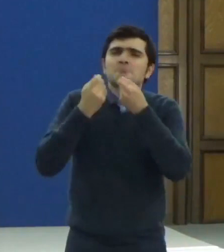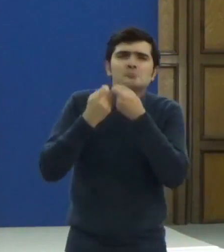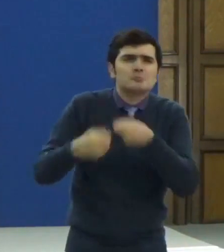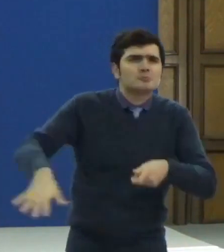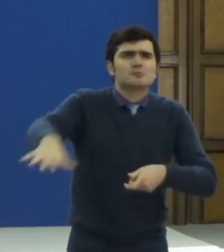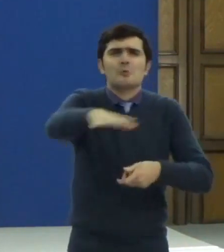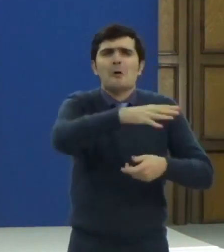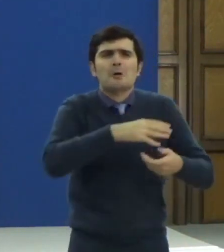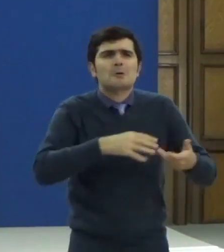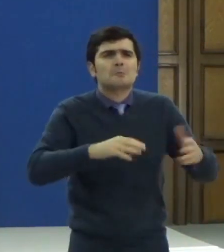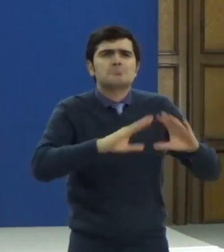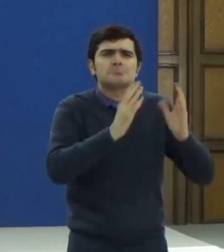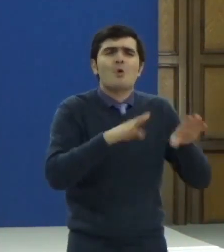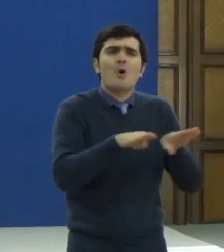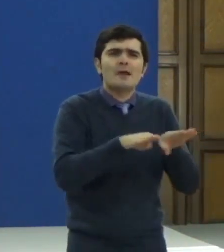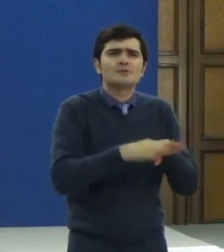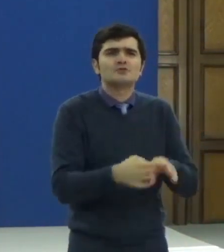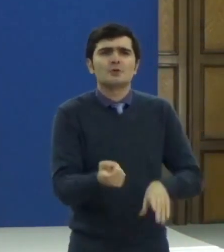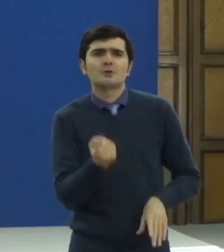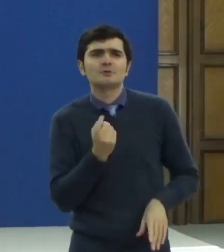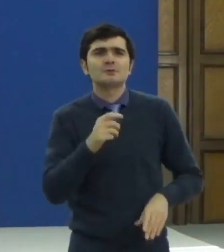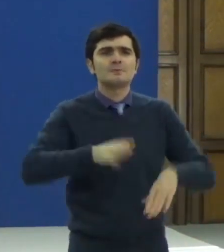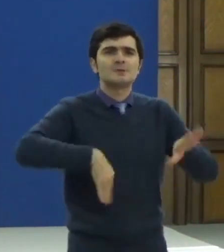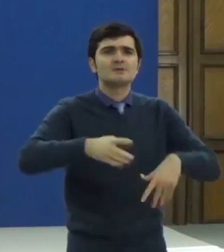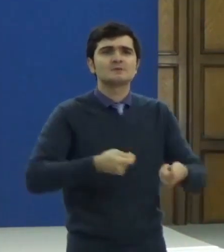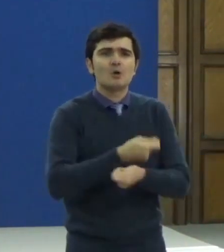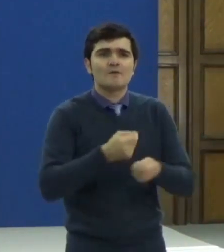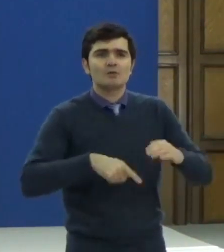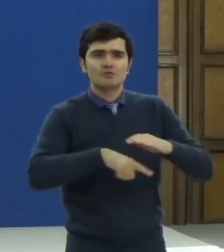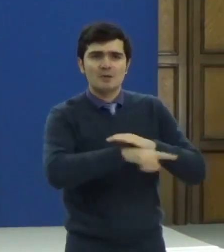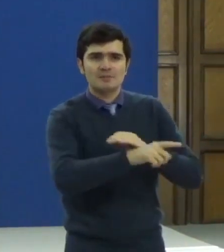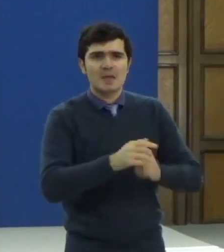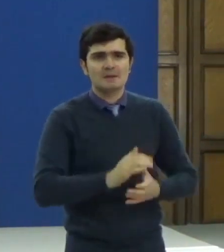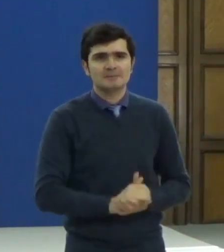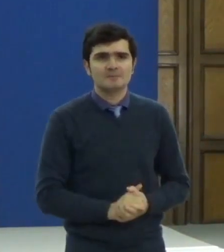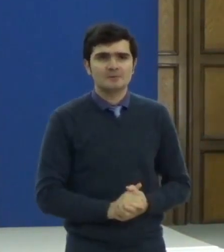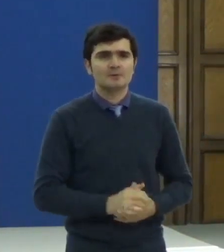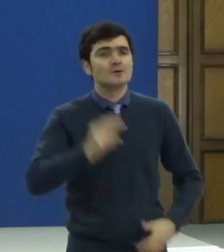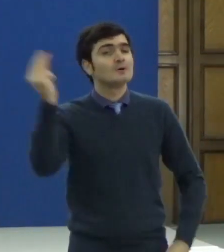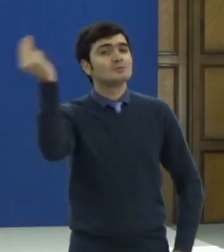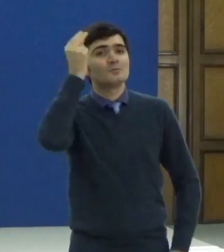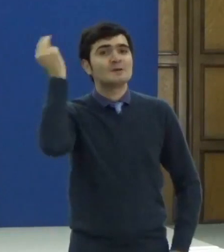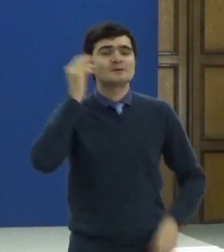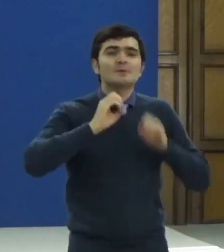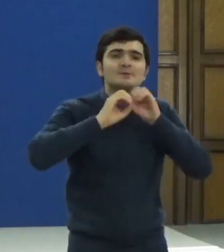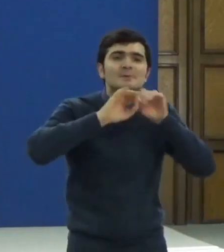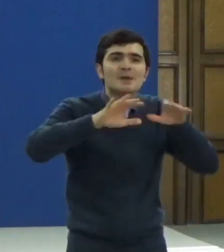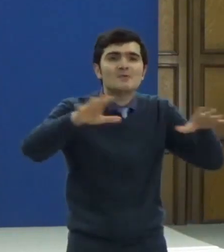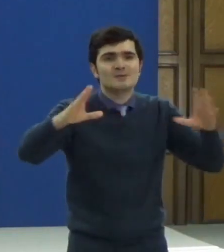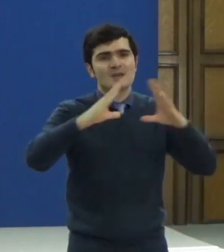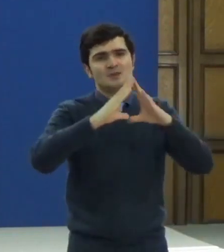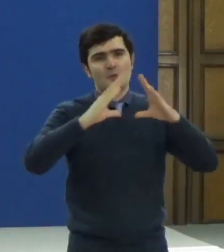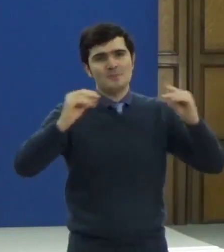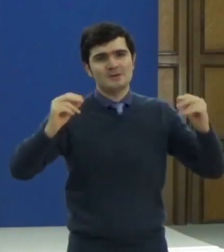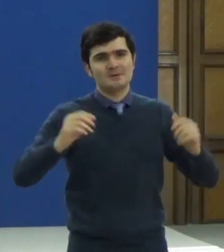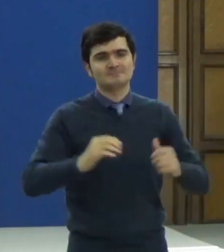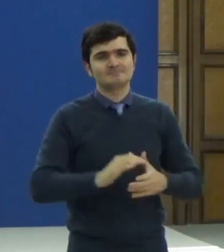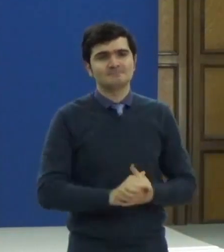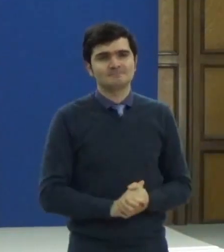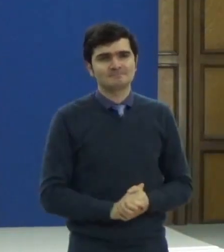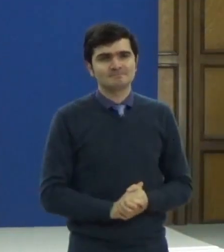tuturor colegilor din Ministerul Afacerilor Interne. Dumnezeu să binecuvânteze România,